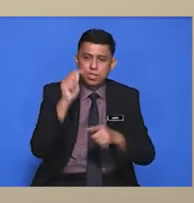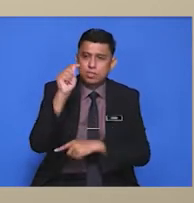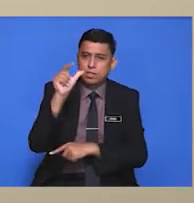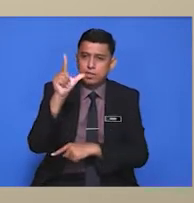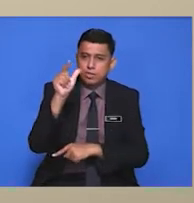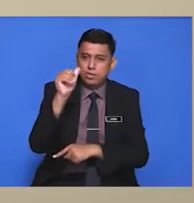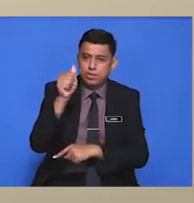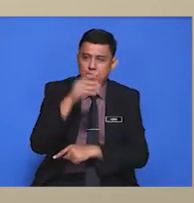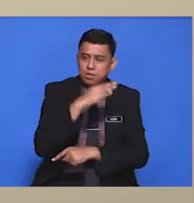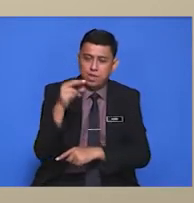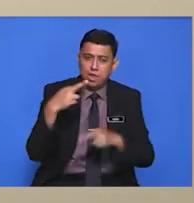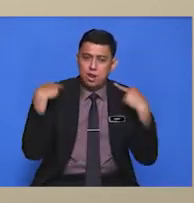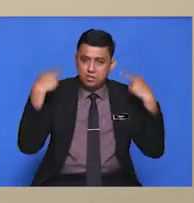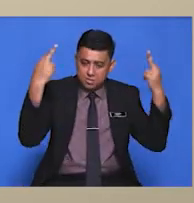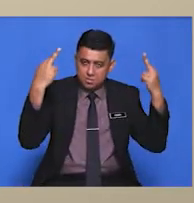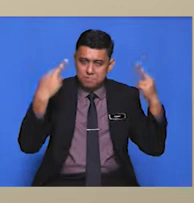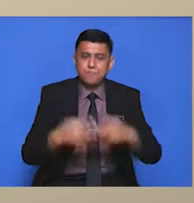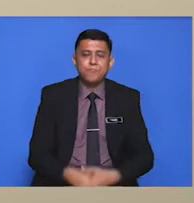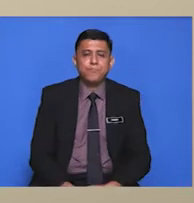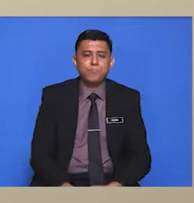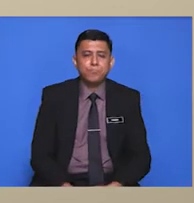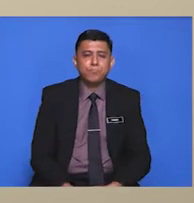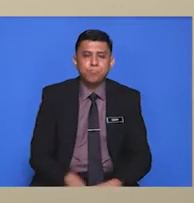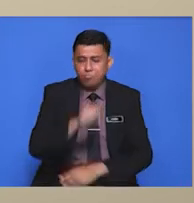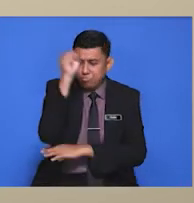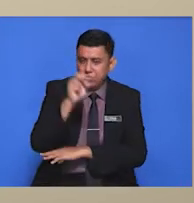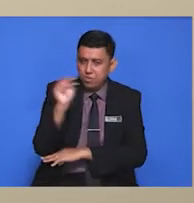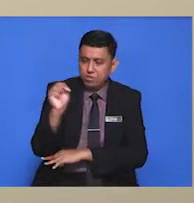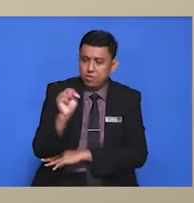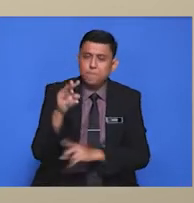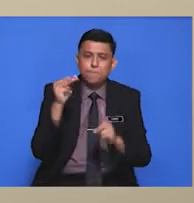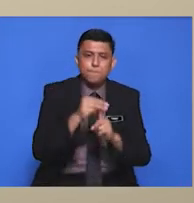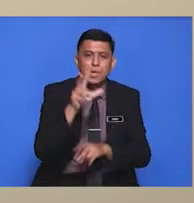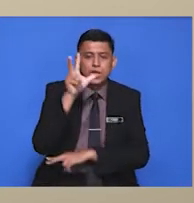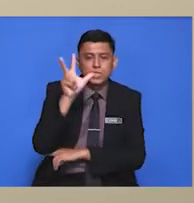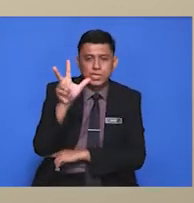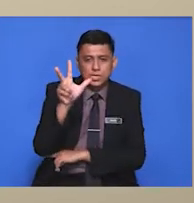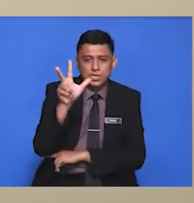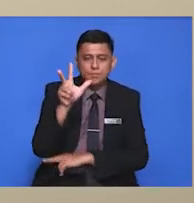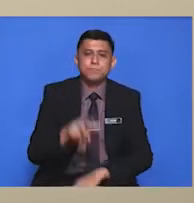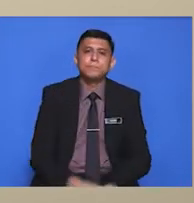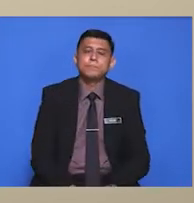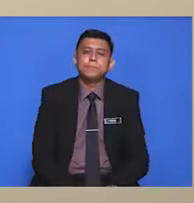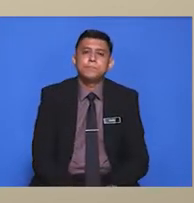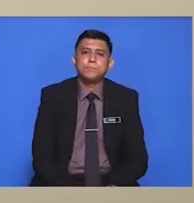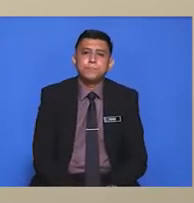Talia dan raksasa Kot-Kot? Soalan ini memperuntukkan markah sebanyak 3